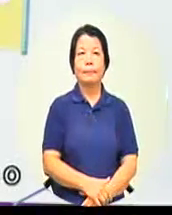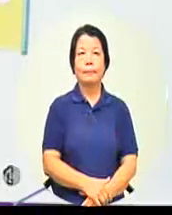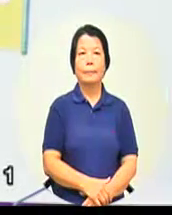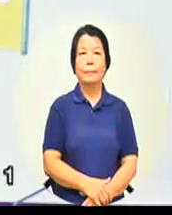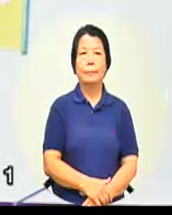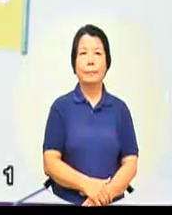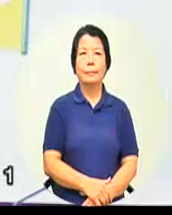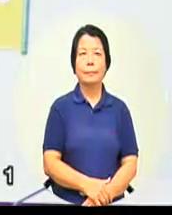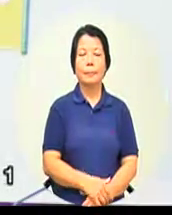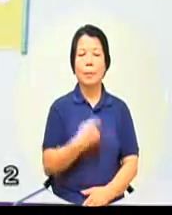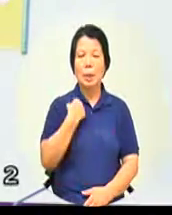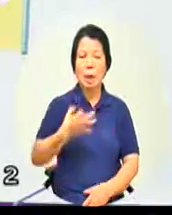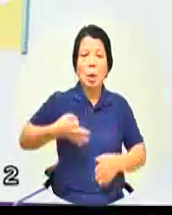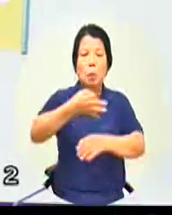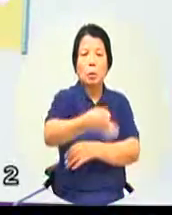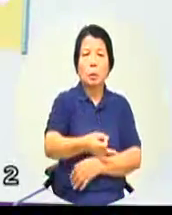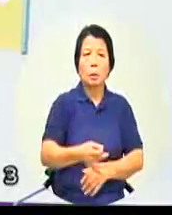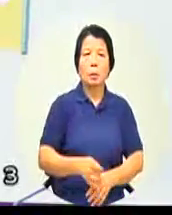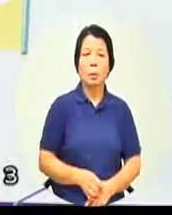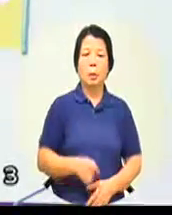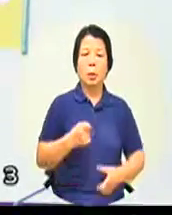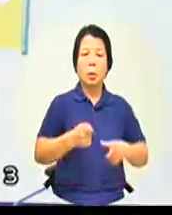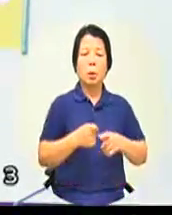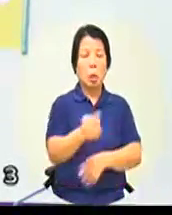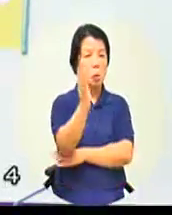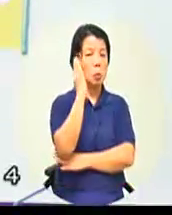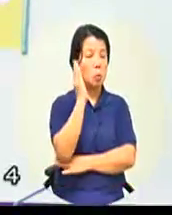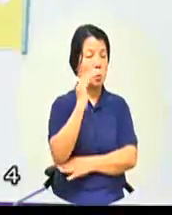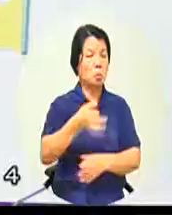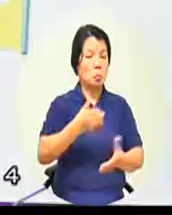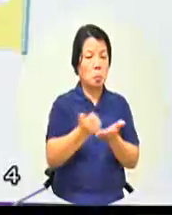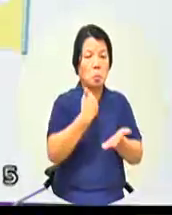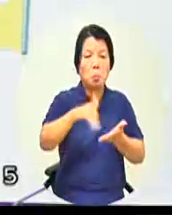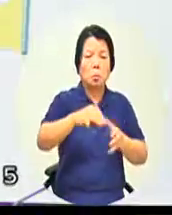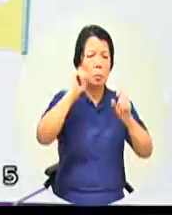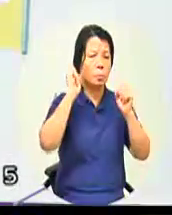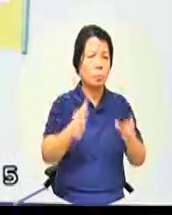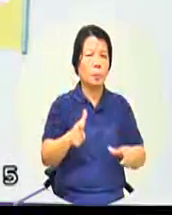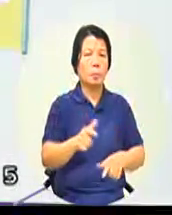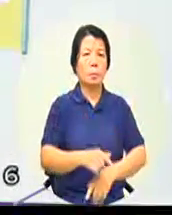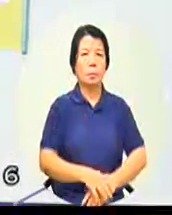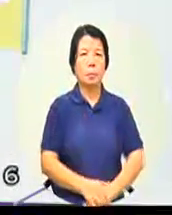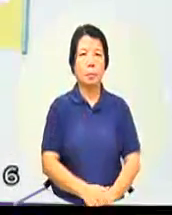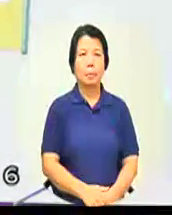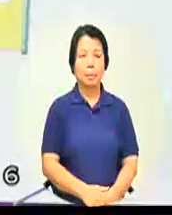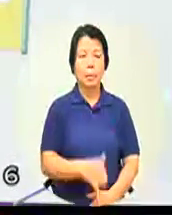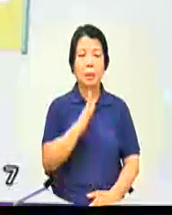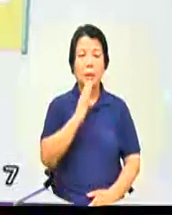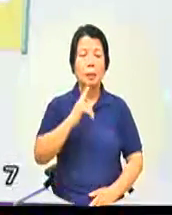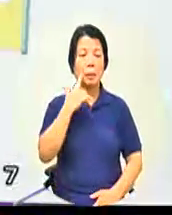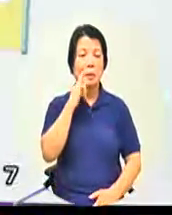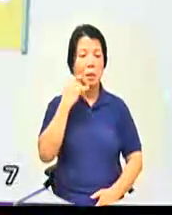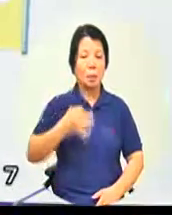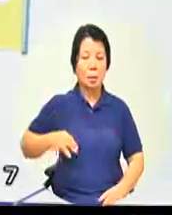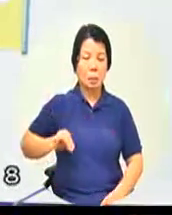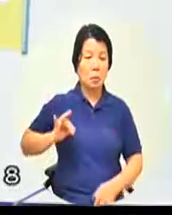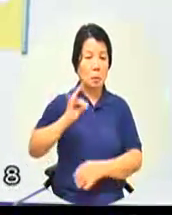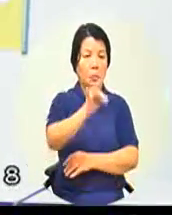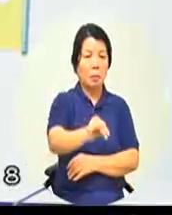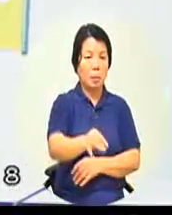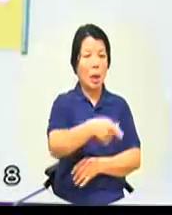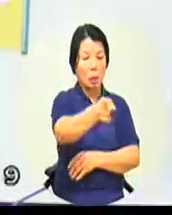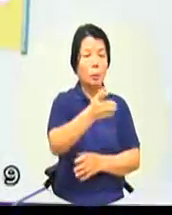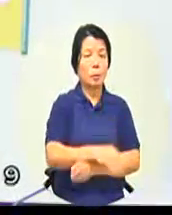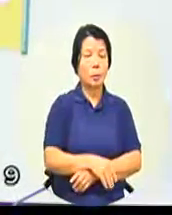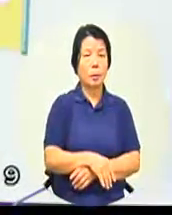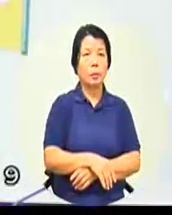没有恁人搞劣迹，这个不是公务预算，你要搞清楚啊！这是家长搞恁好，伊去办营养午餐，